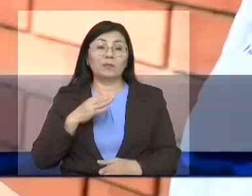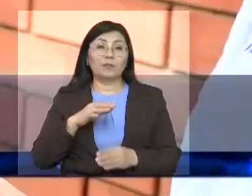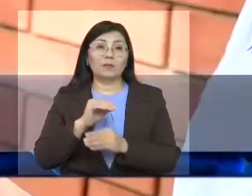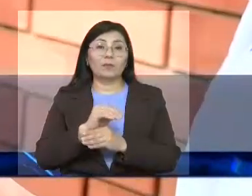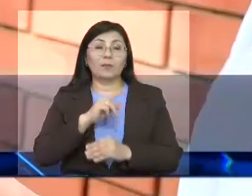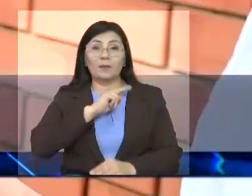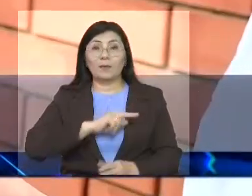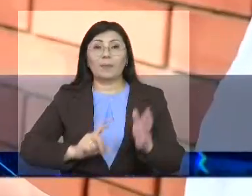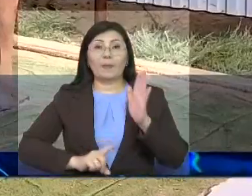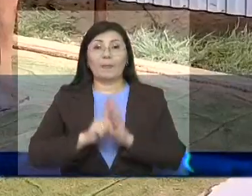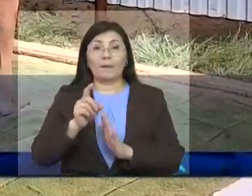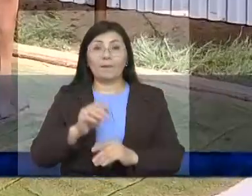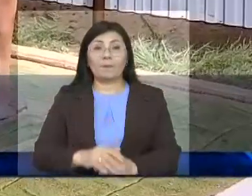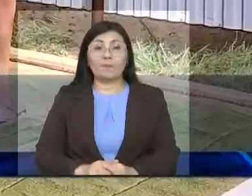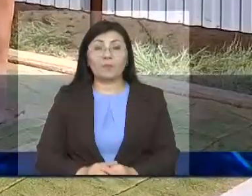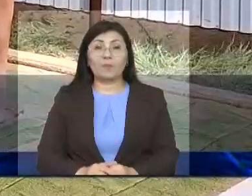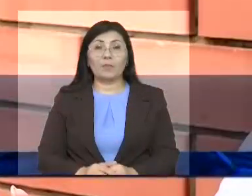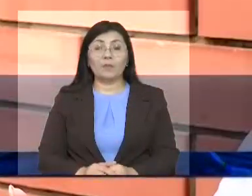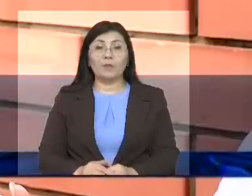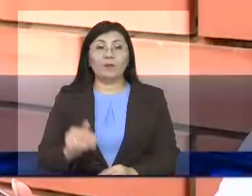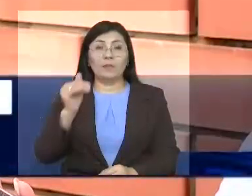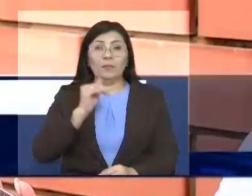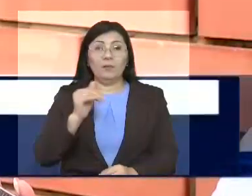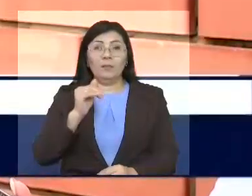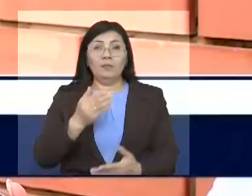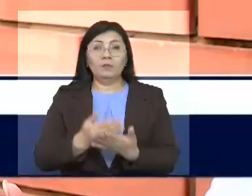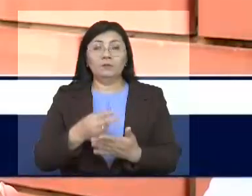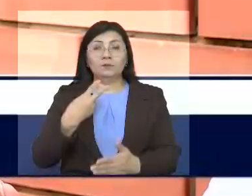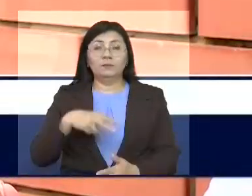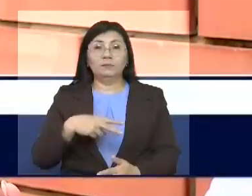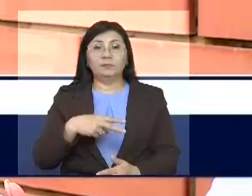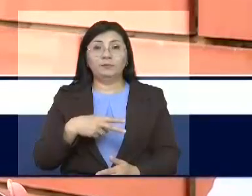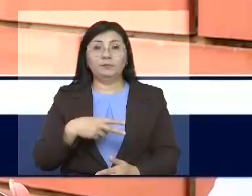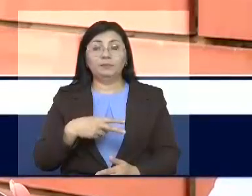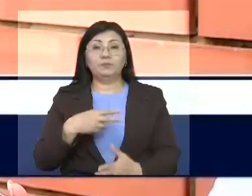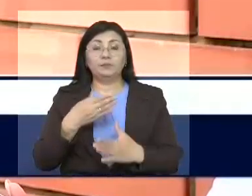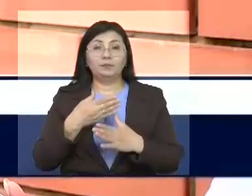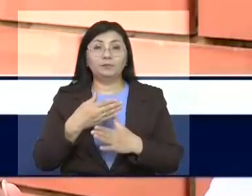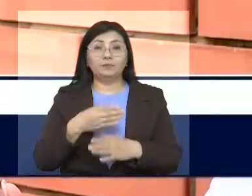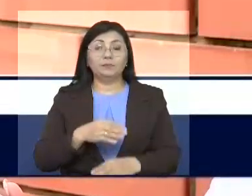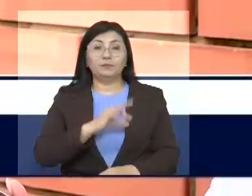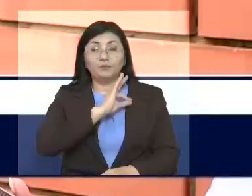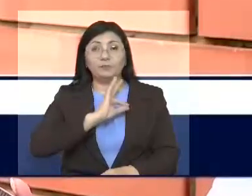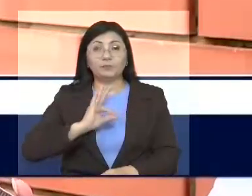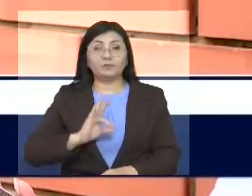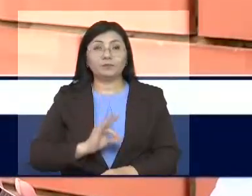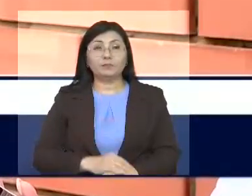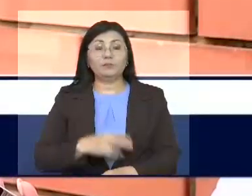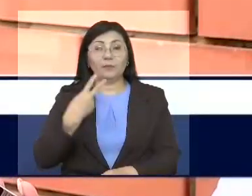Енді жұмысты бастайын деп отырмын. Февраль айында 15% 2,5% кредитпен несиеге сиыр